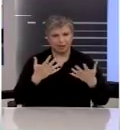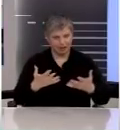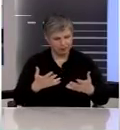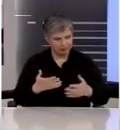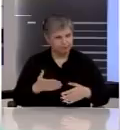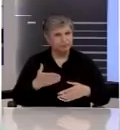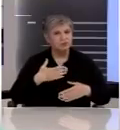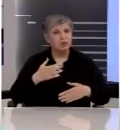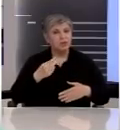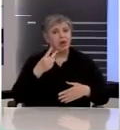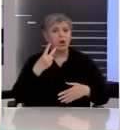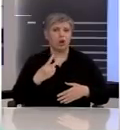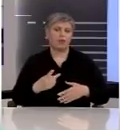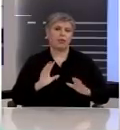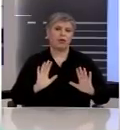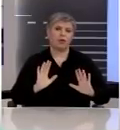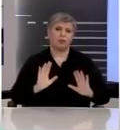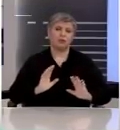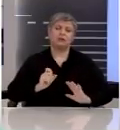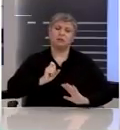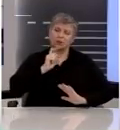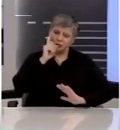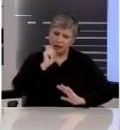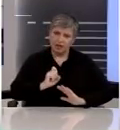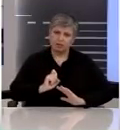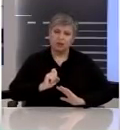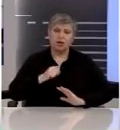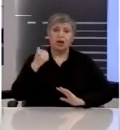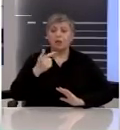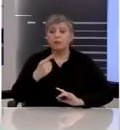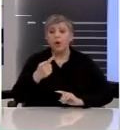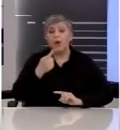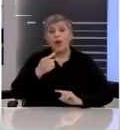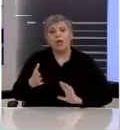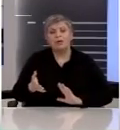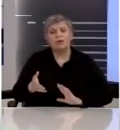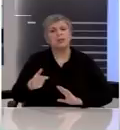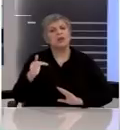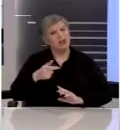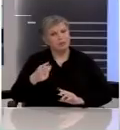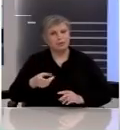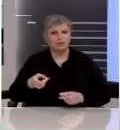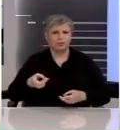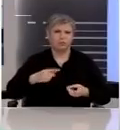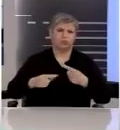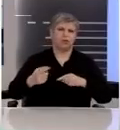Πάμε λοιπόν να δούμε, διότι ο Θεός, ξέρετε, αγαπάει τον κλέφτη, αλλά αγαπάει και τον νοικοκύρη. Και